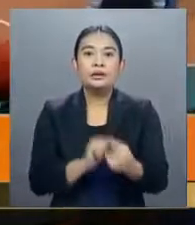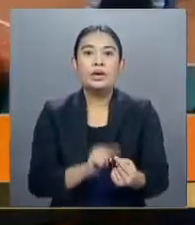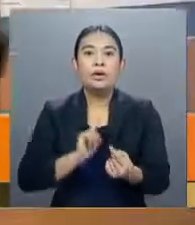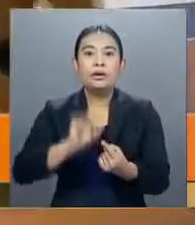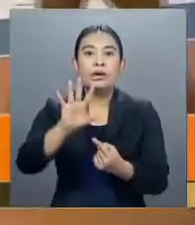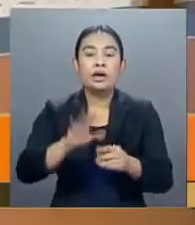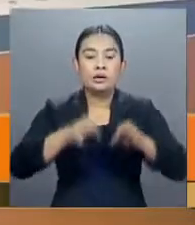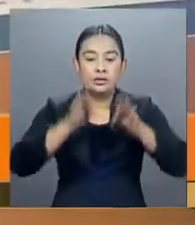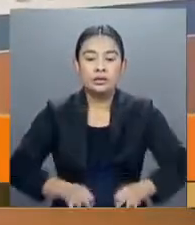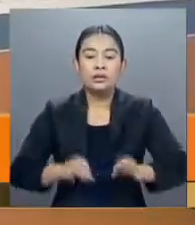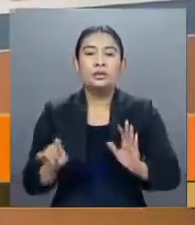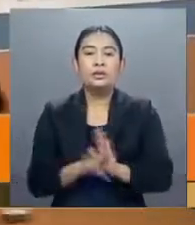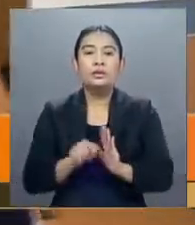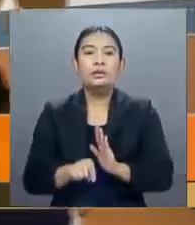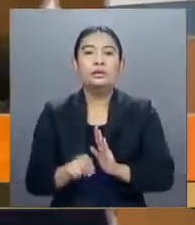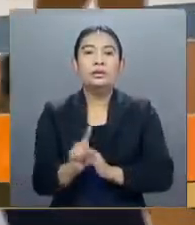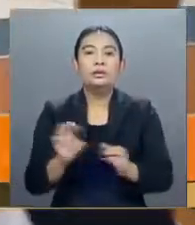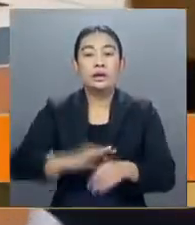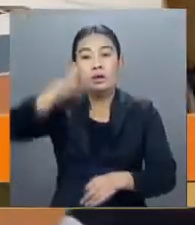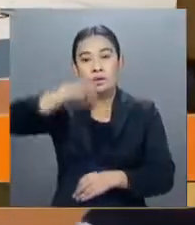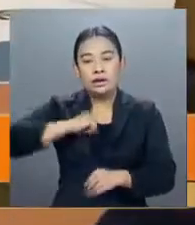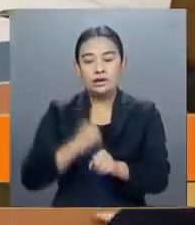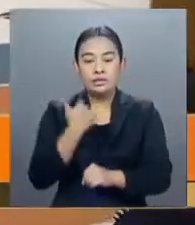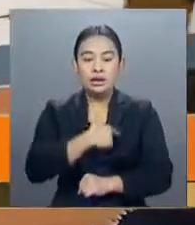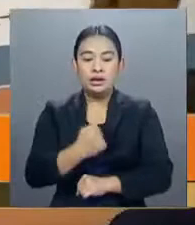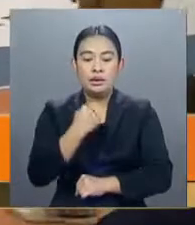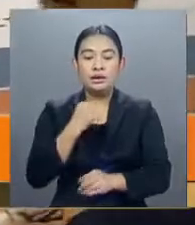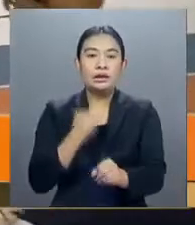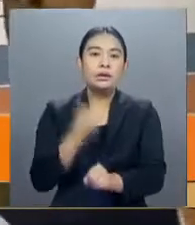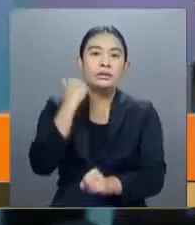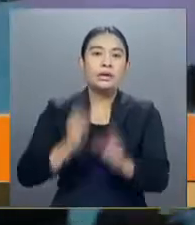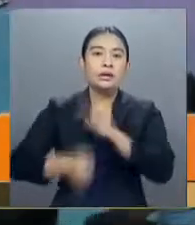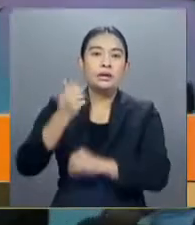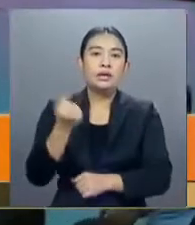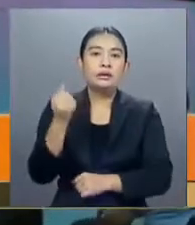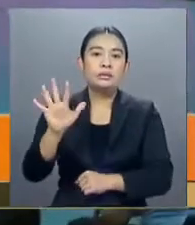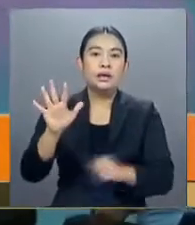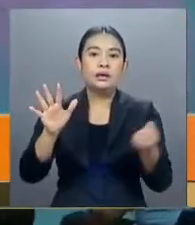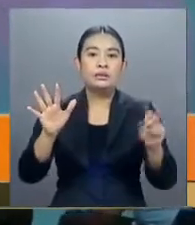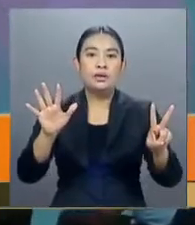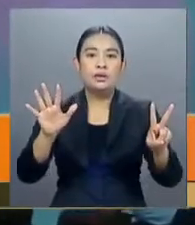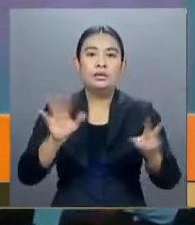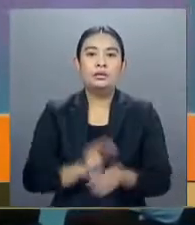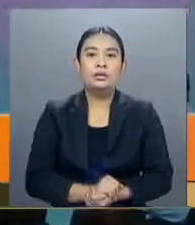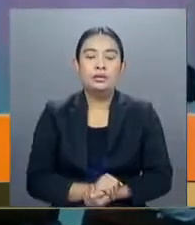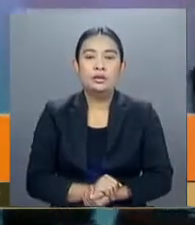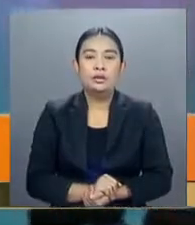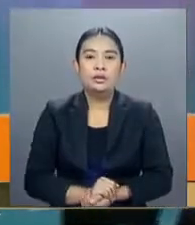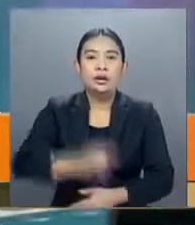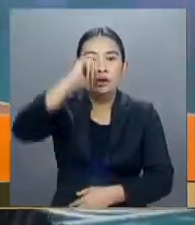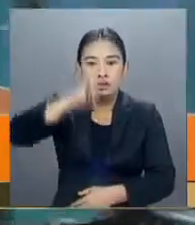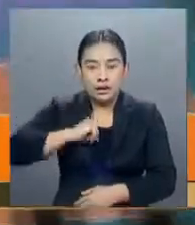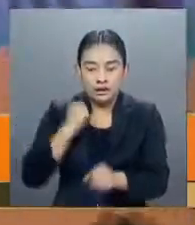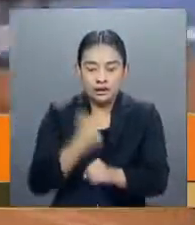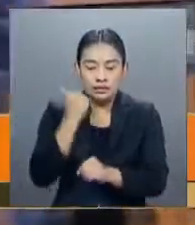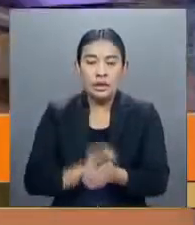สินคราวนี้ทีมไทยเล่นด้วยความมั่นใจพลิกชนะไปได้อีก15ต่อ12คะแนนส่งผลให้ไทยแซงชนะ3ต่